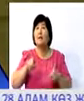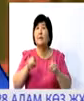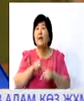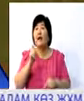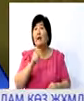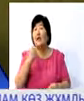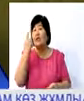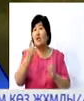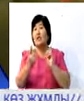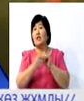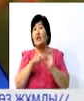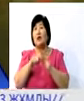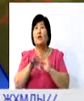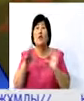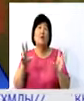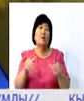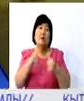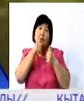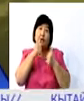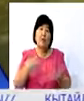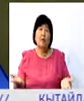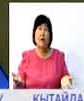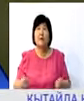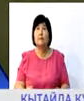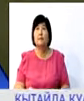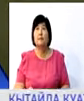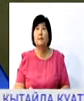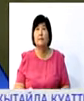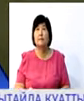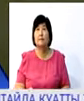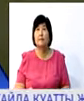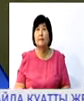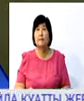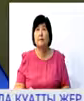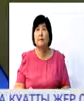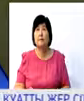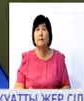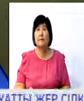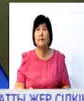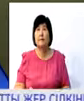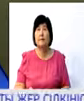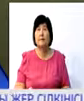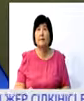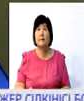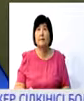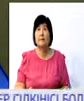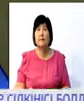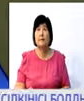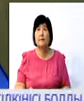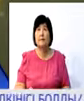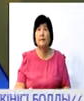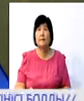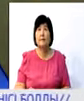Хансенмен жеке дара шыққанымен ұрымтал сәтті ұтымды пайдалана алмады. 1-1 ошибся игрок Мичуланда.